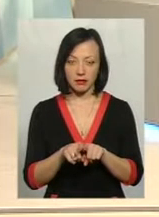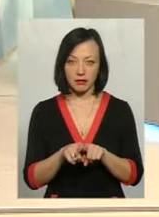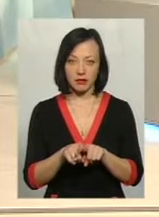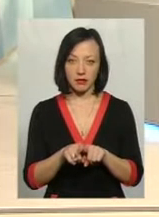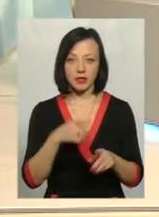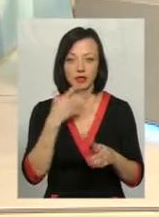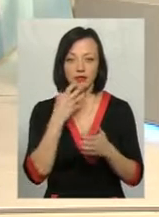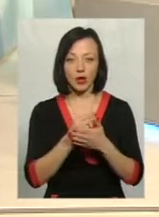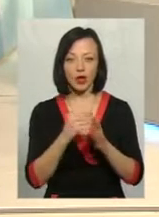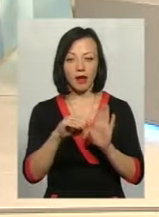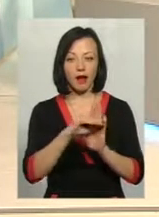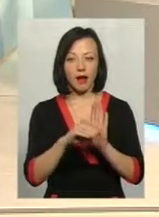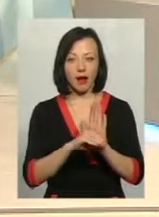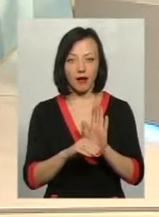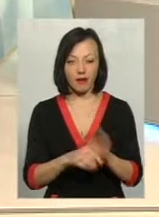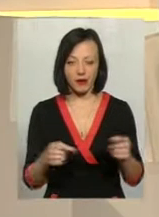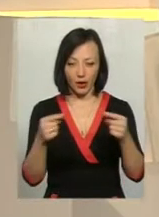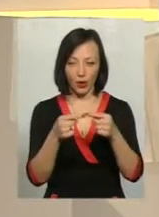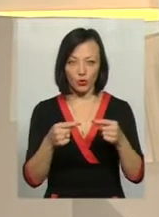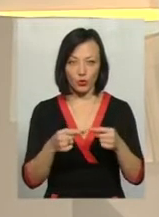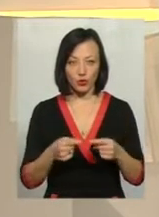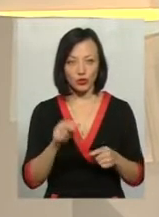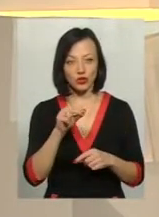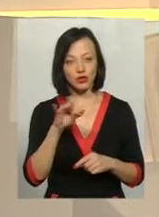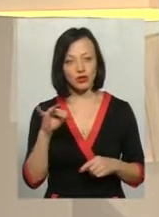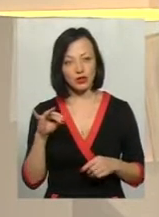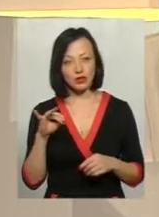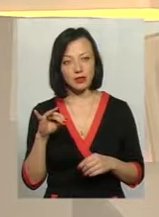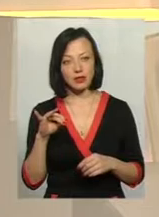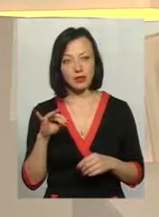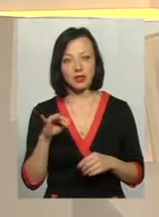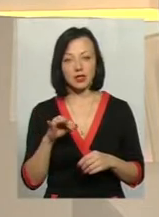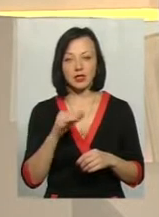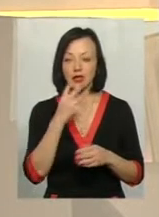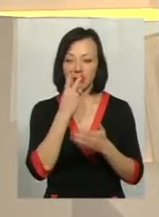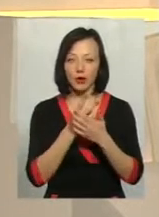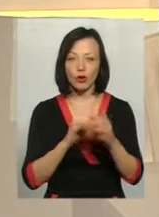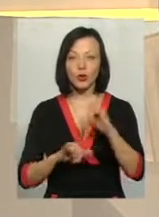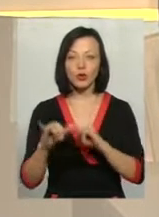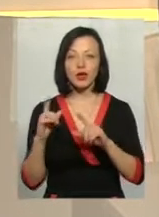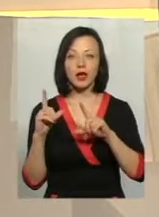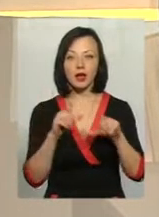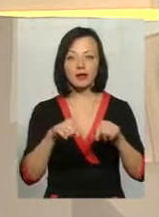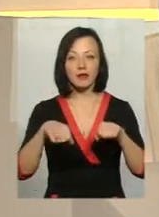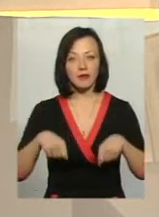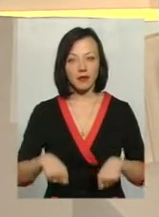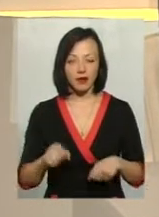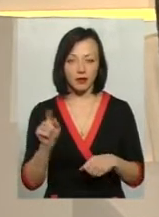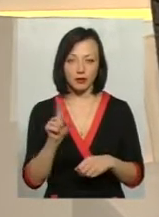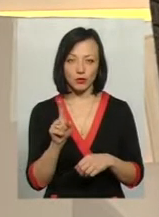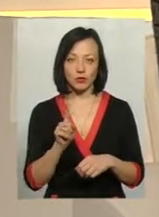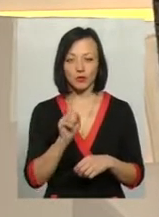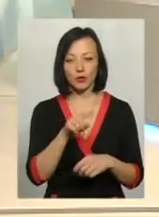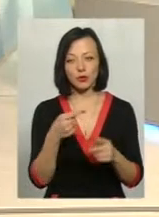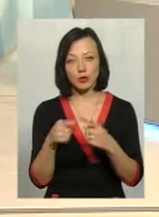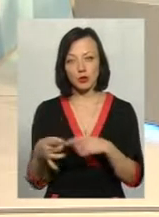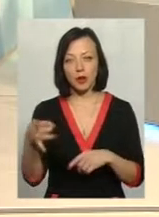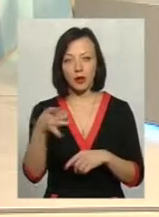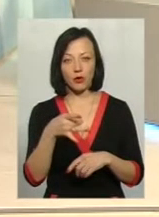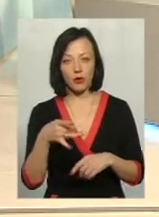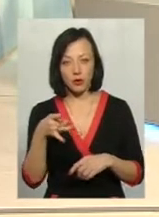свої графіки узгоджуєте, чи слідкуєте за тим, куди їдуть посадовці, аби в тому чи іншому